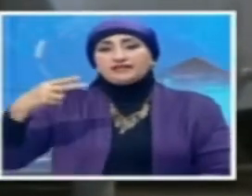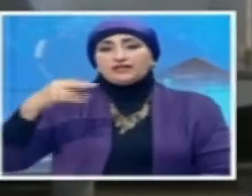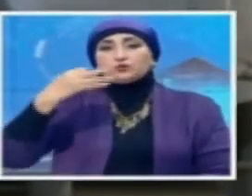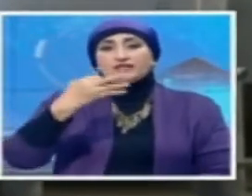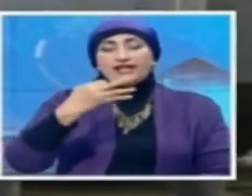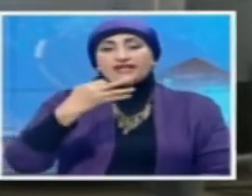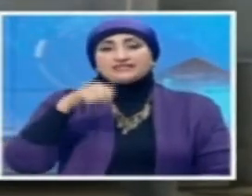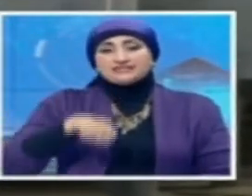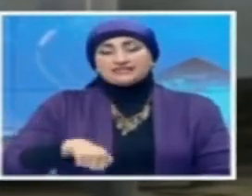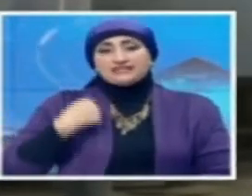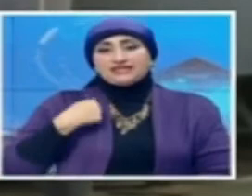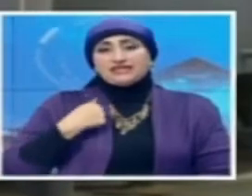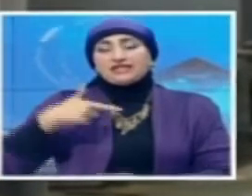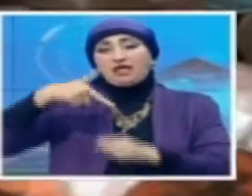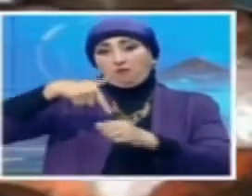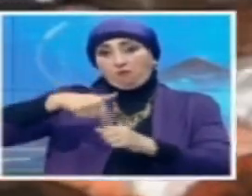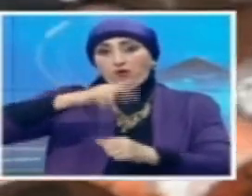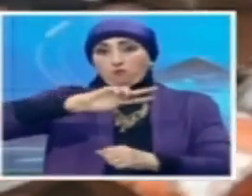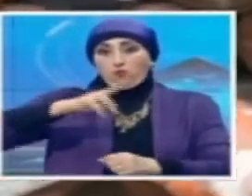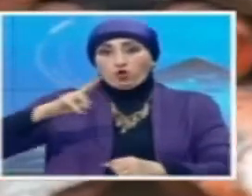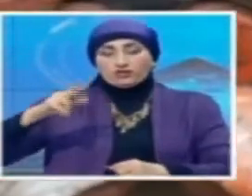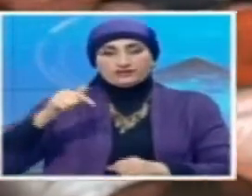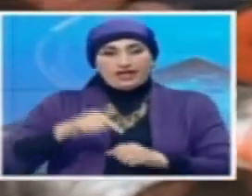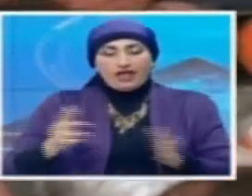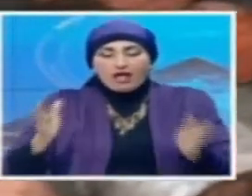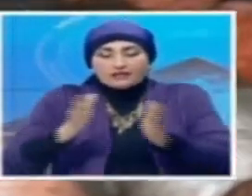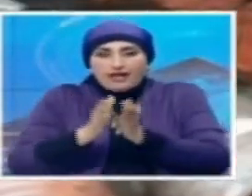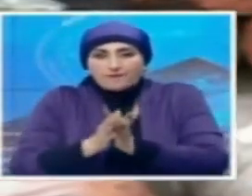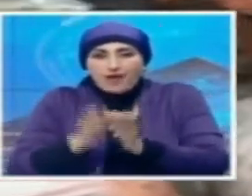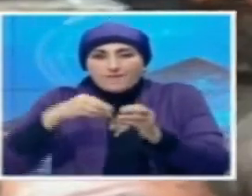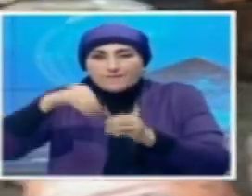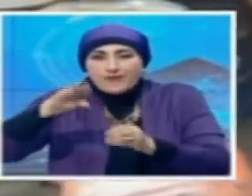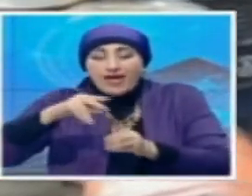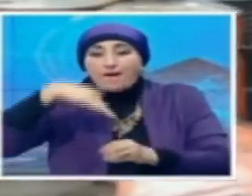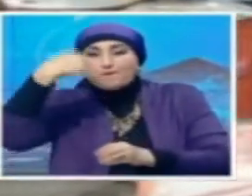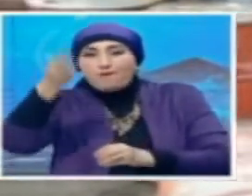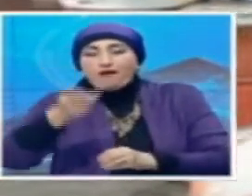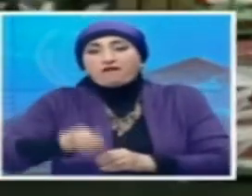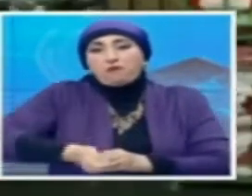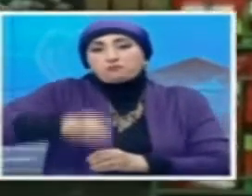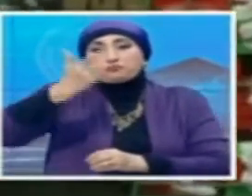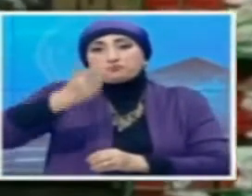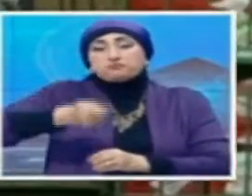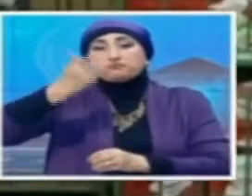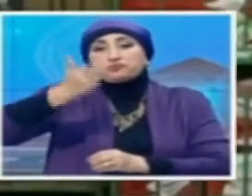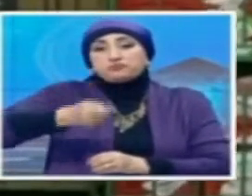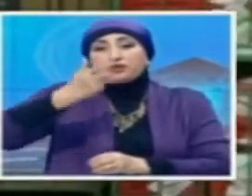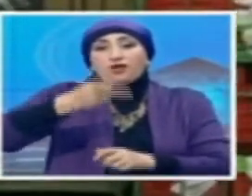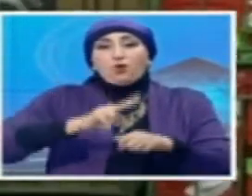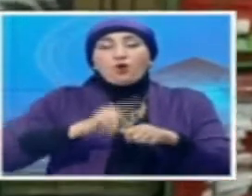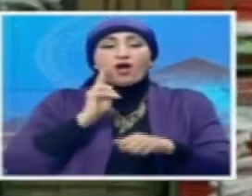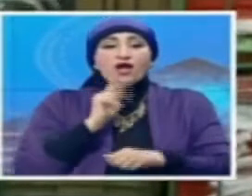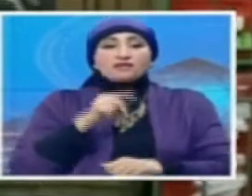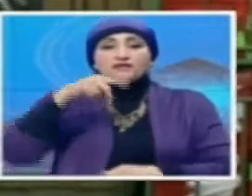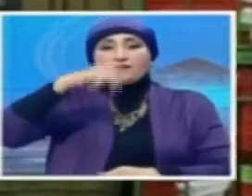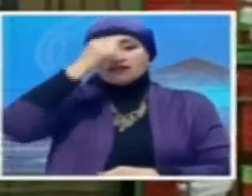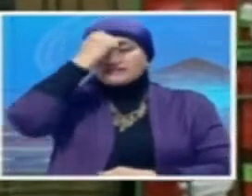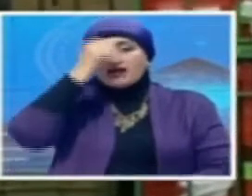146232 لتر مواد بترولية تم تجميعها لبيعها في السوق السوداء، إضافة إلى